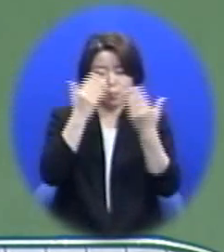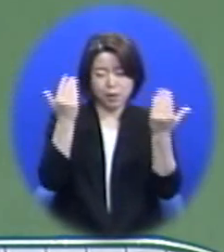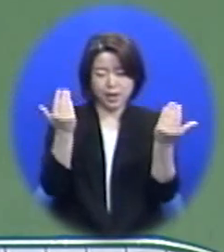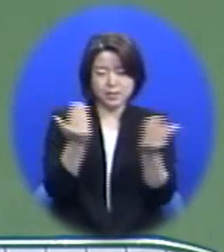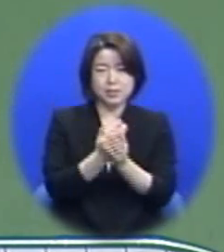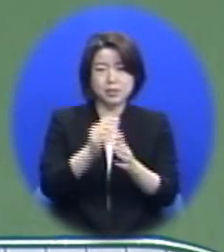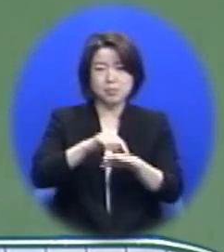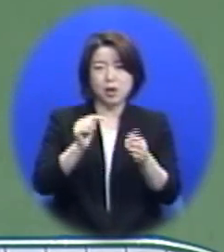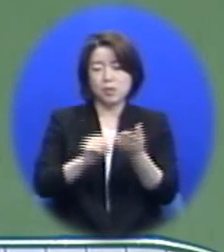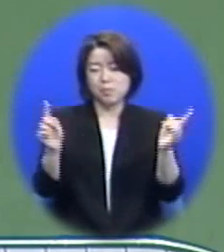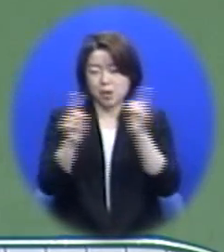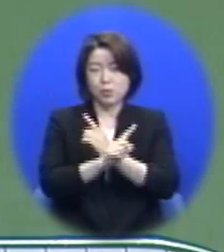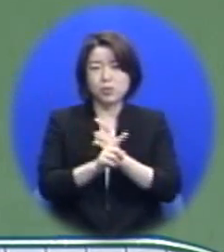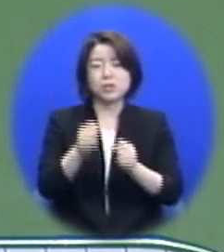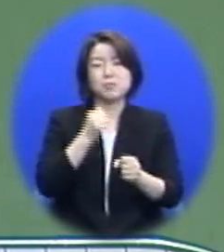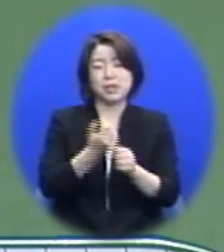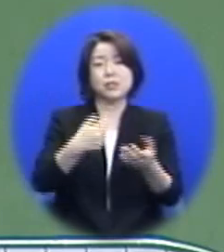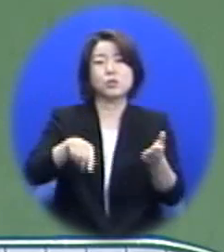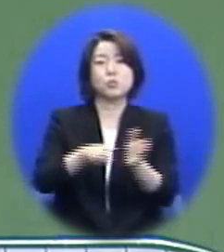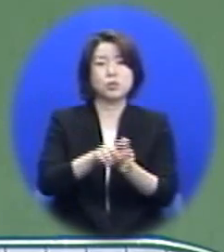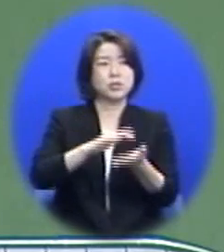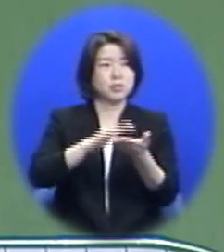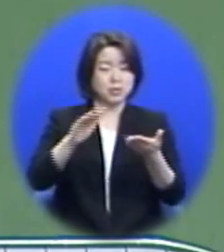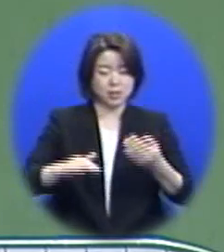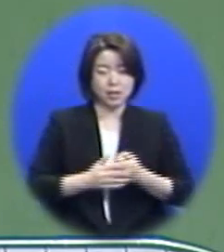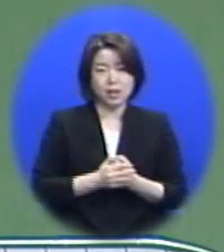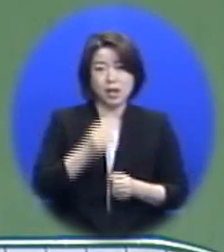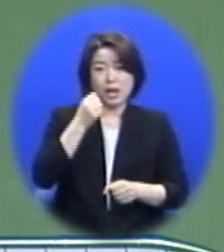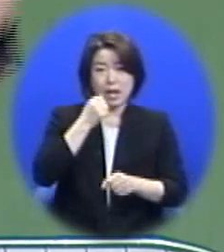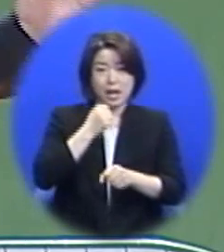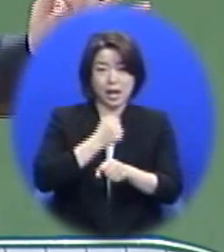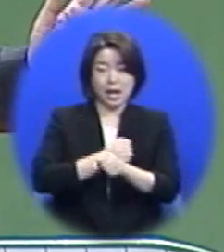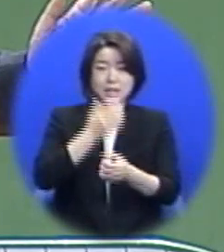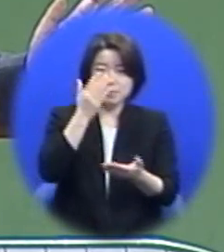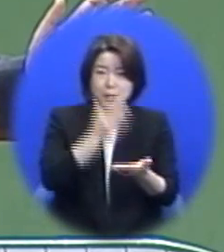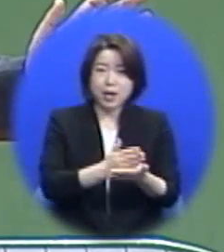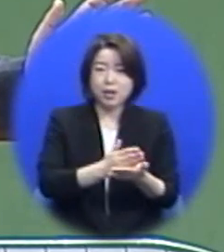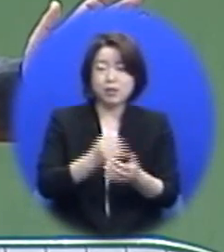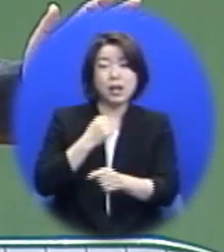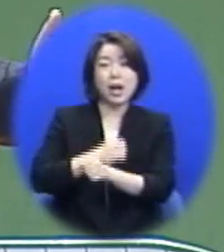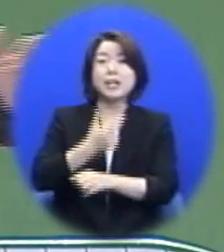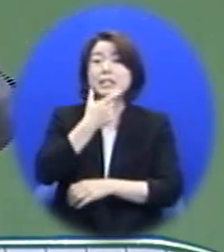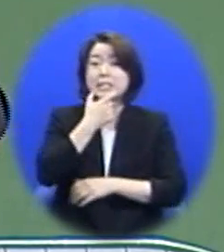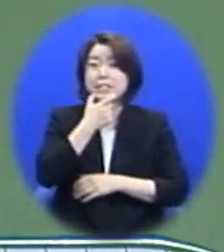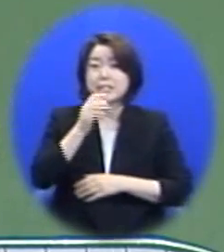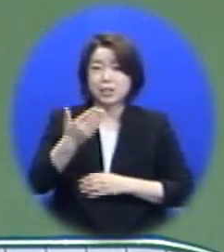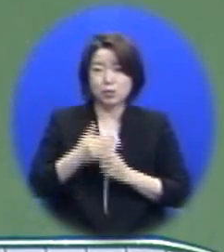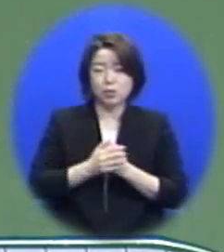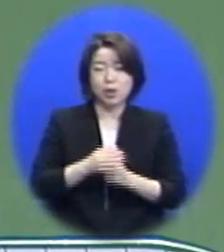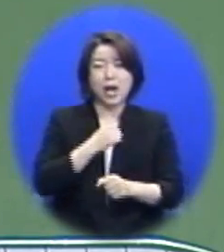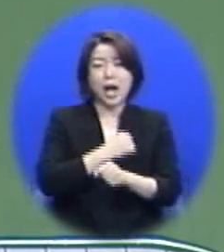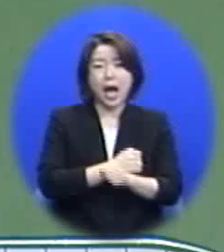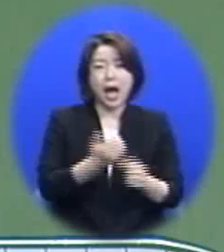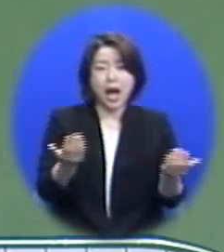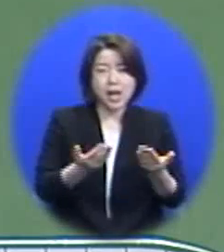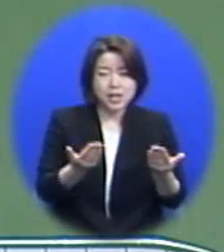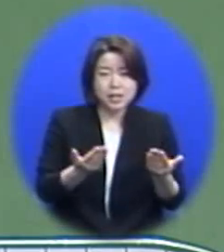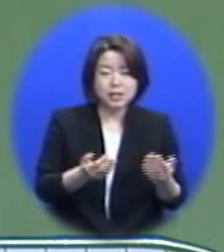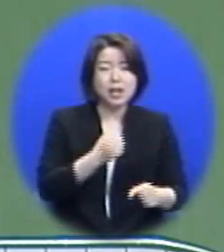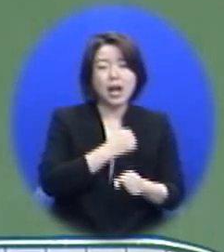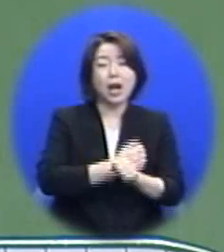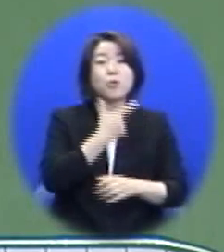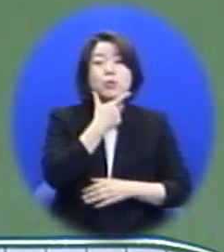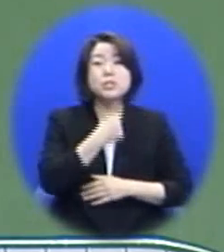하기 위해서 그렇습니다 하지 말아야 될 것은 하기 싫어지는 해야 되는 일은 하고 싶어지는